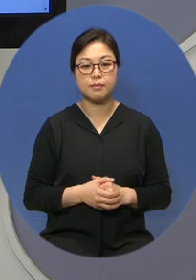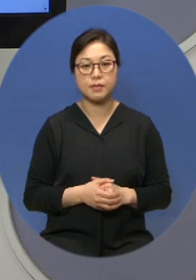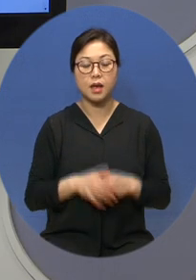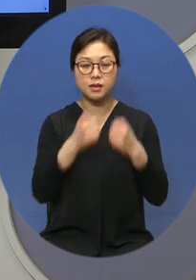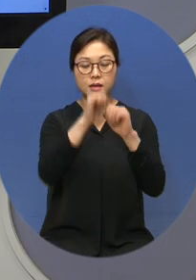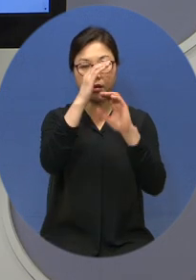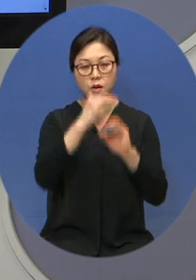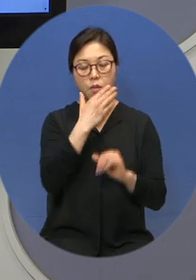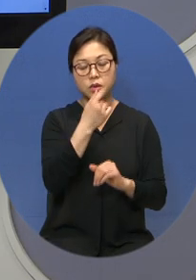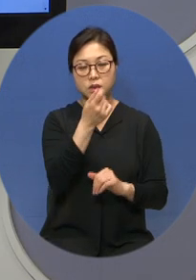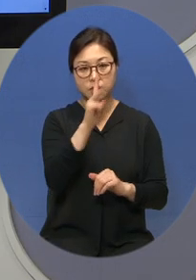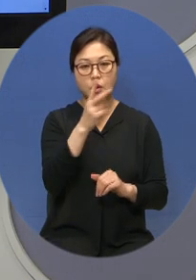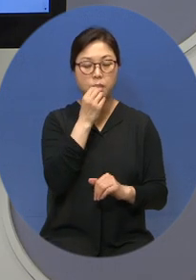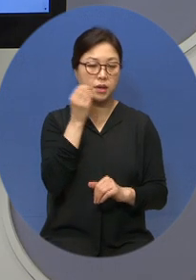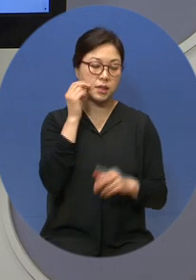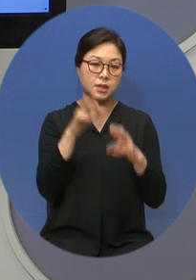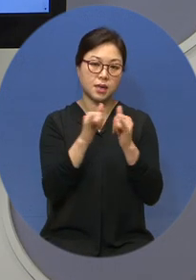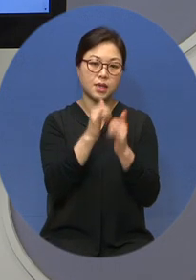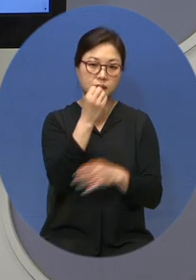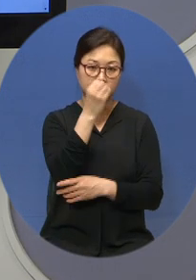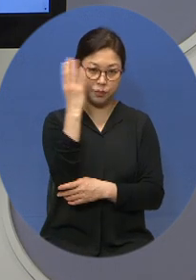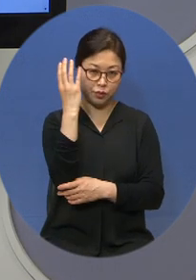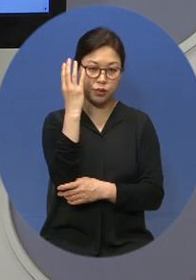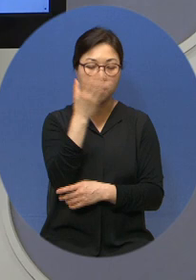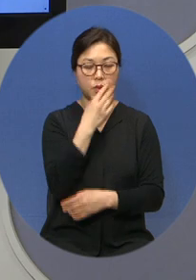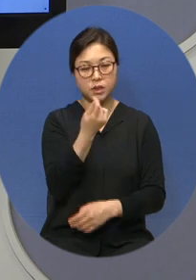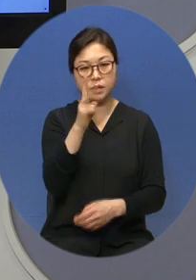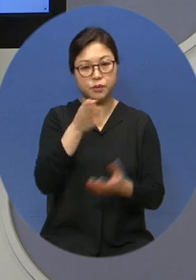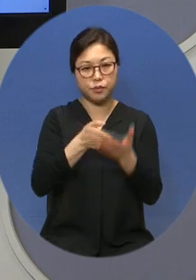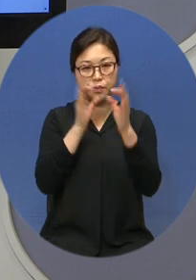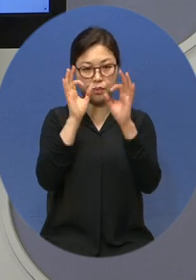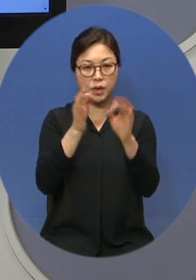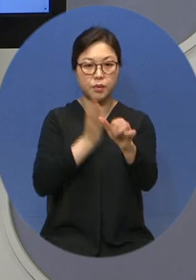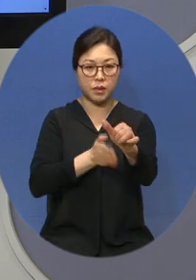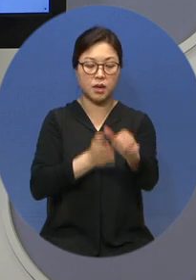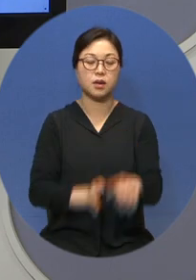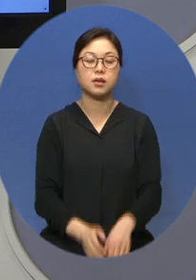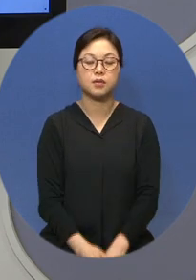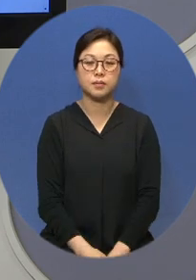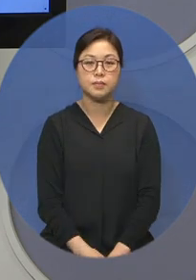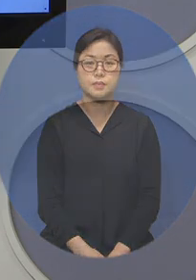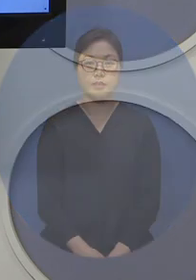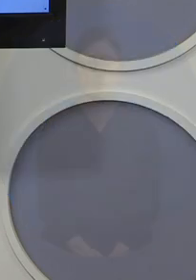이밖에 자세한 사항은 외 편 홈페이지와 장애인 신문 복지 tv 뉴스를 통해 확인할 수 있습니다